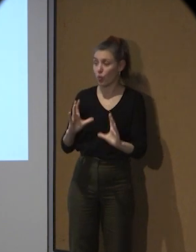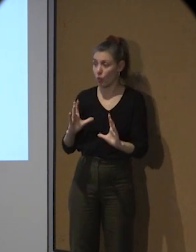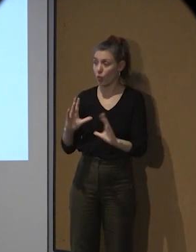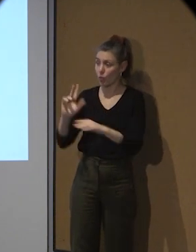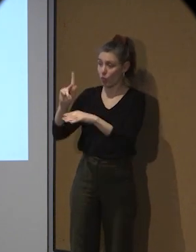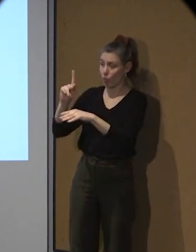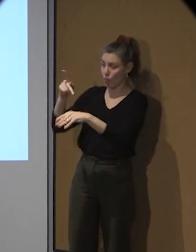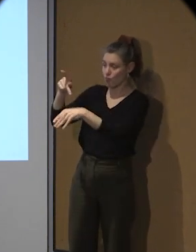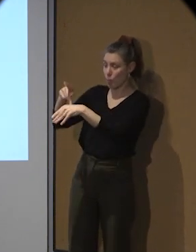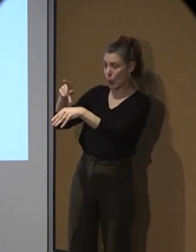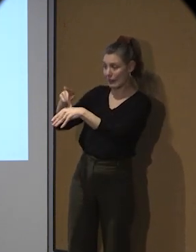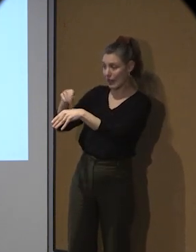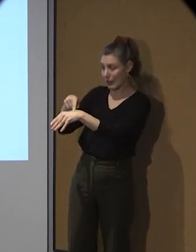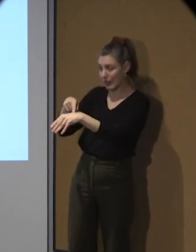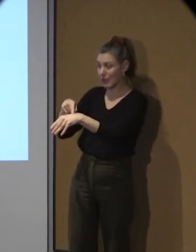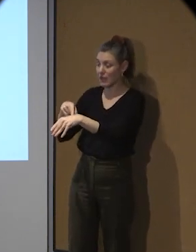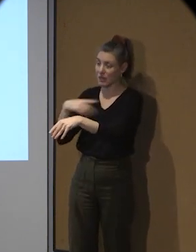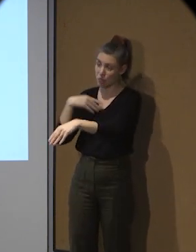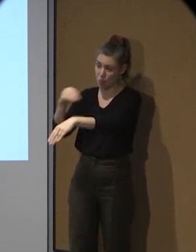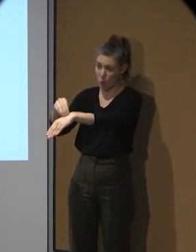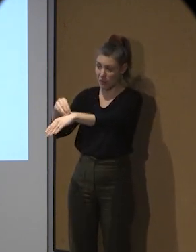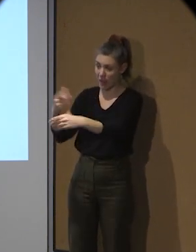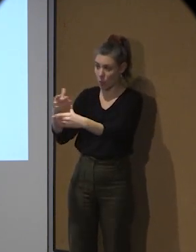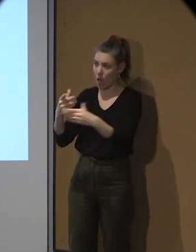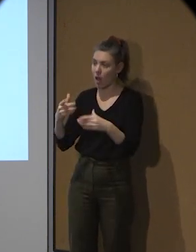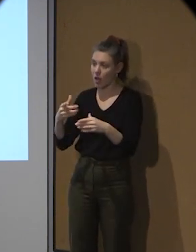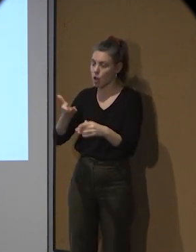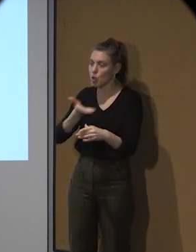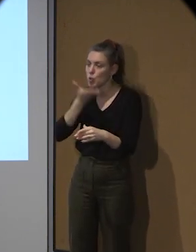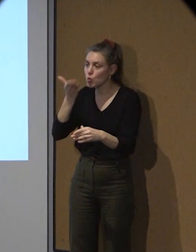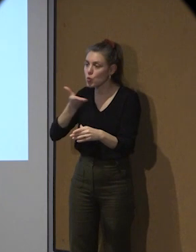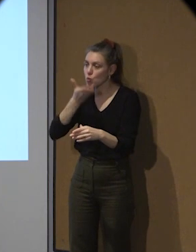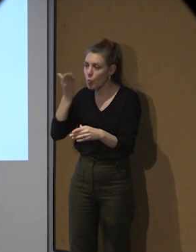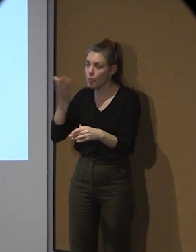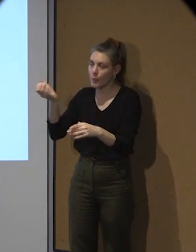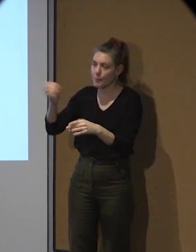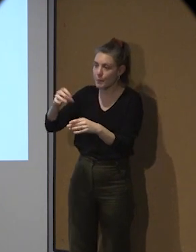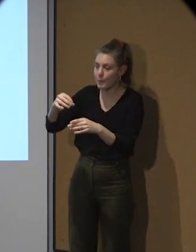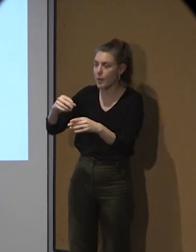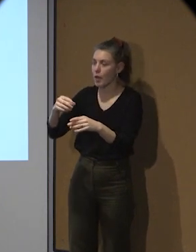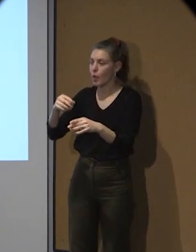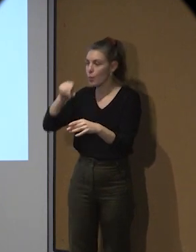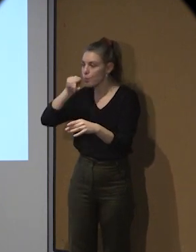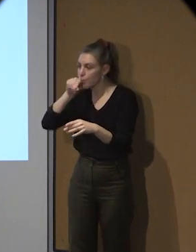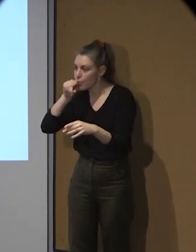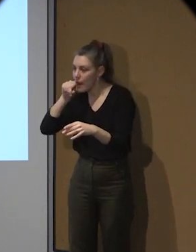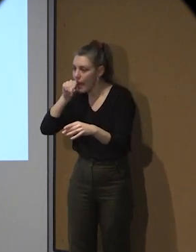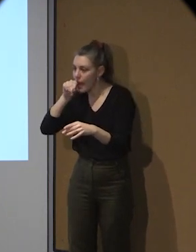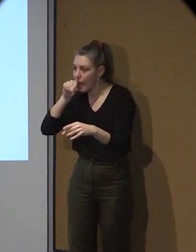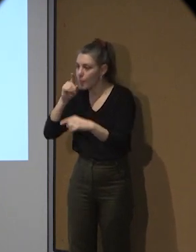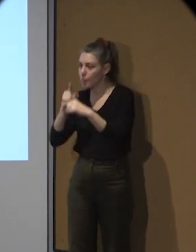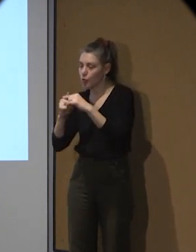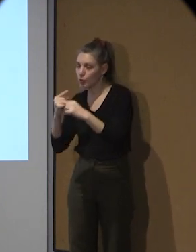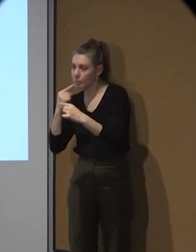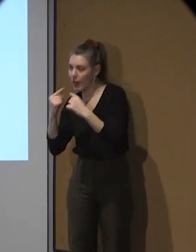protéique, plutôt le bouillon de poulet avec des pâtes plutôt que le Big Mac.